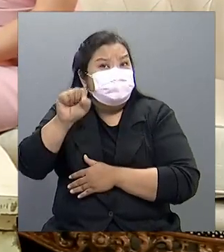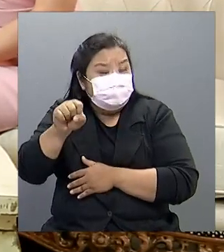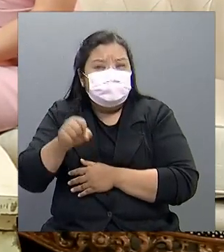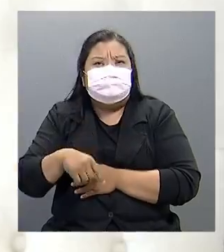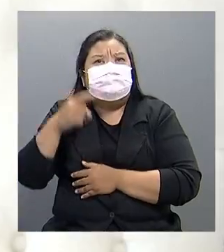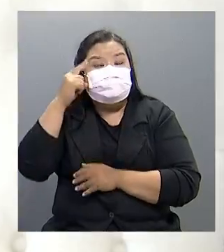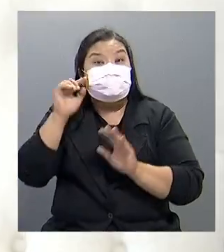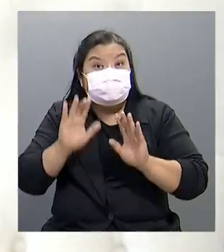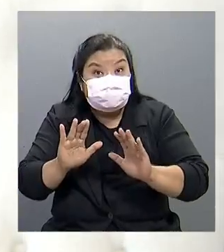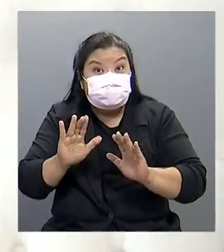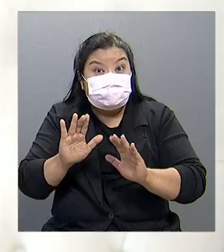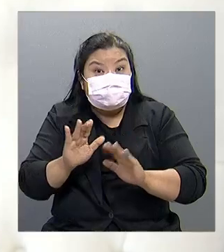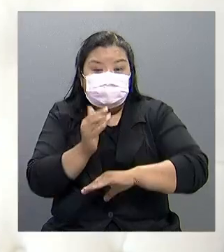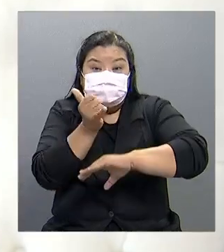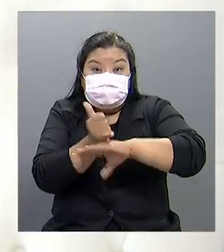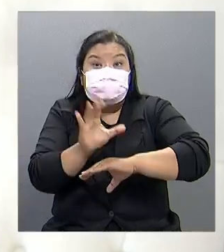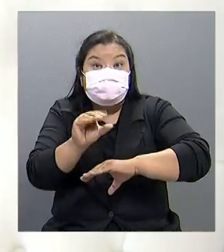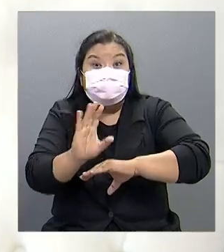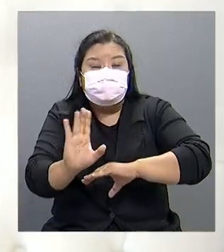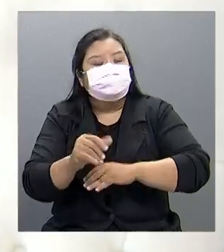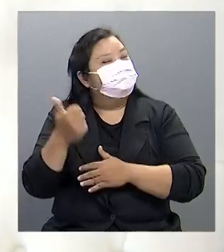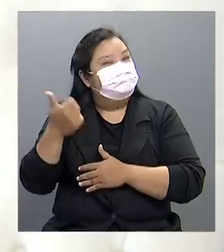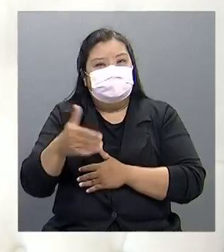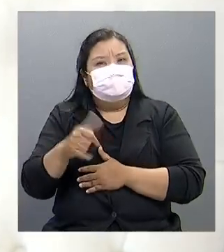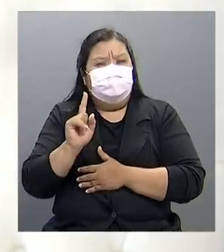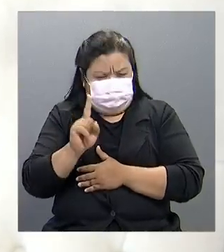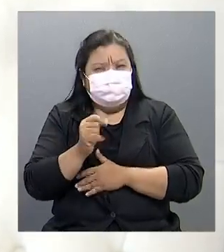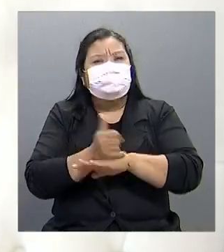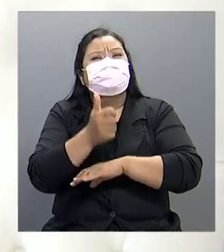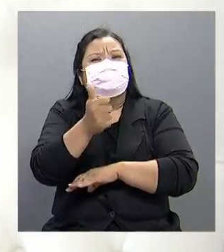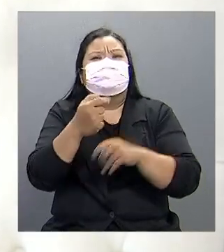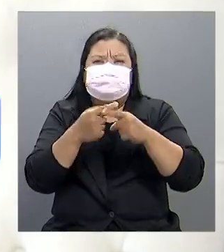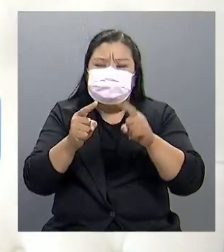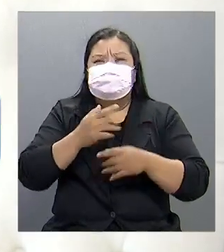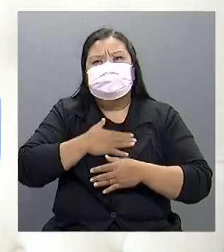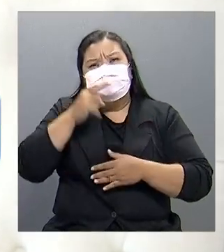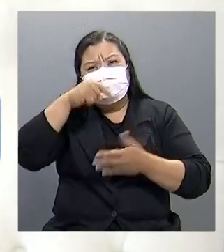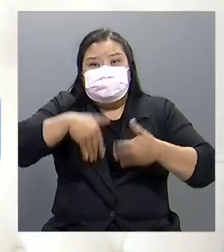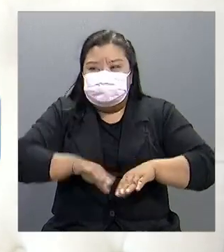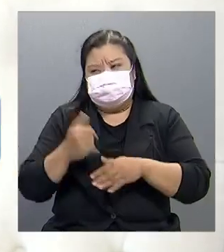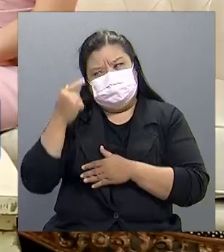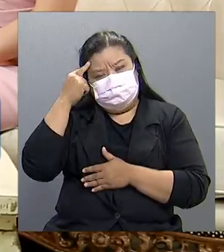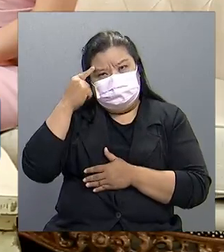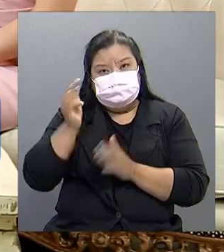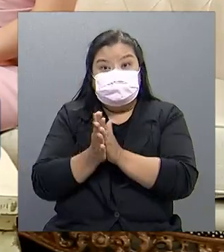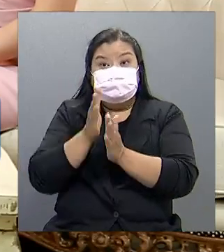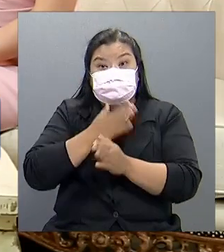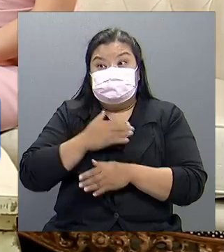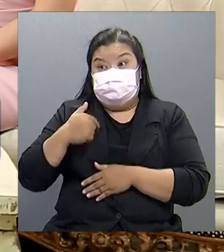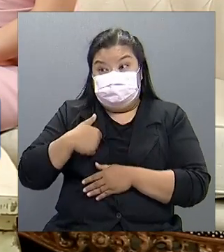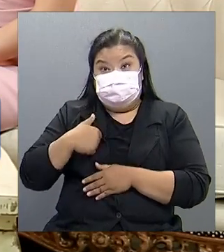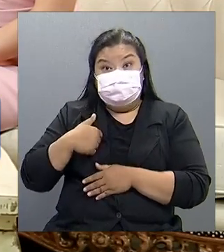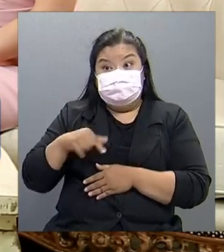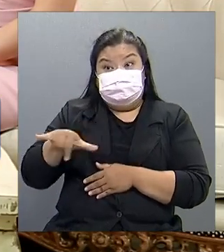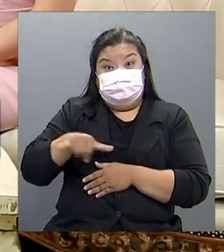ฮ ะ แต่ว่าบางทีคนไทยเนาะด้วยความรู้สึกของเราแบบเอ้ยเราจะไปนั่งสูงกว่าพระไม่ได้อะไรอย่างงี้นะฮะจริงๆแล้วเนี่ยผมว่